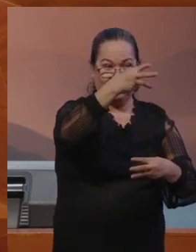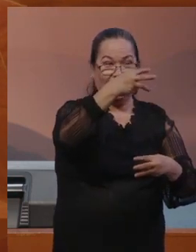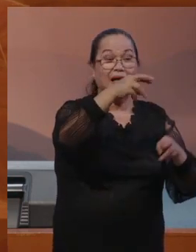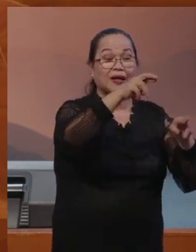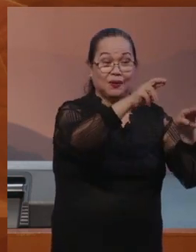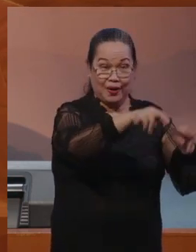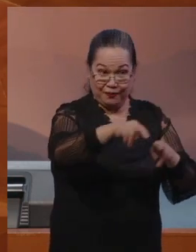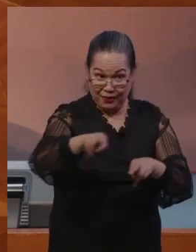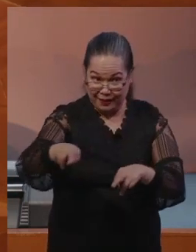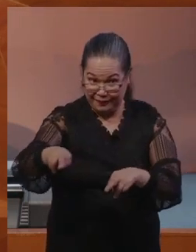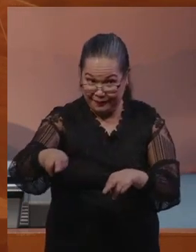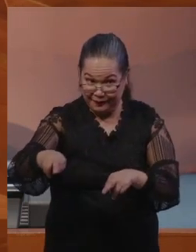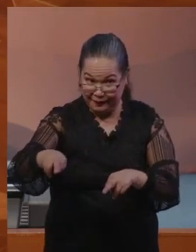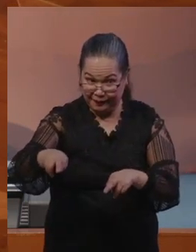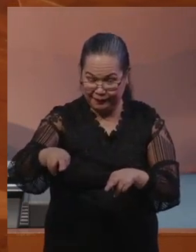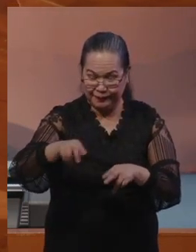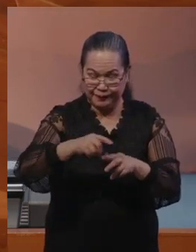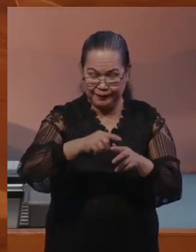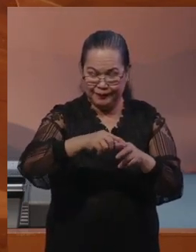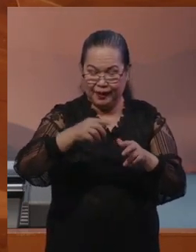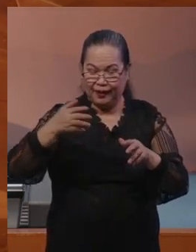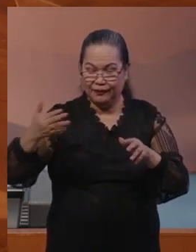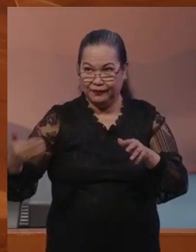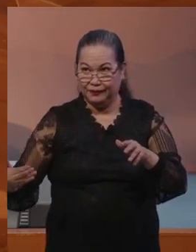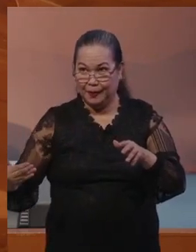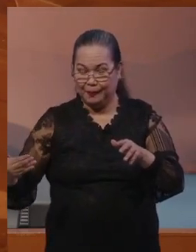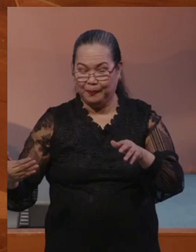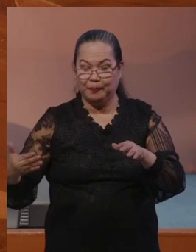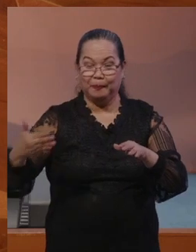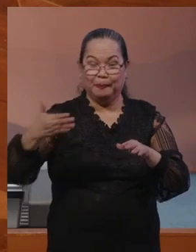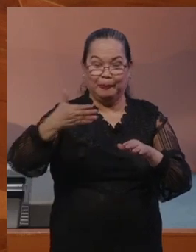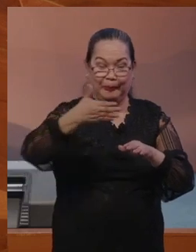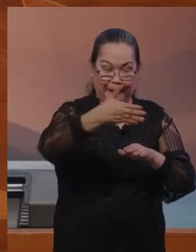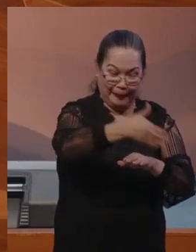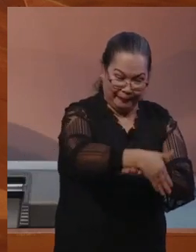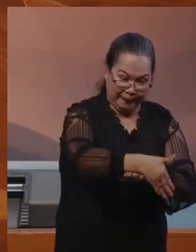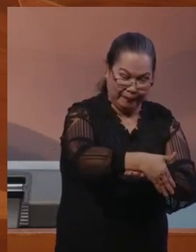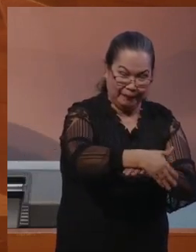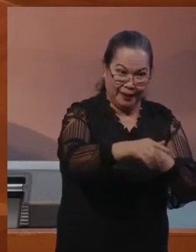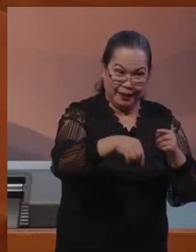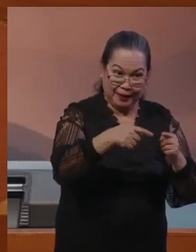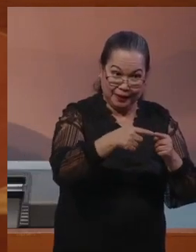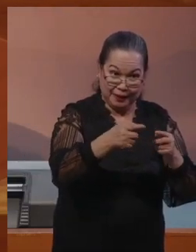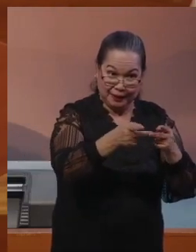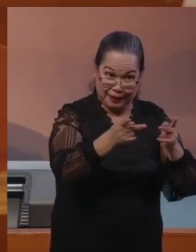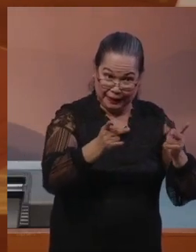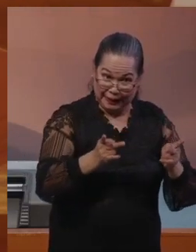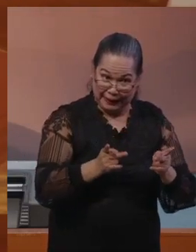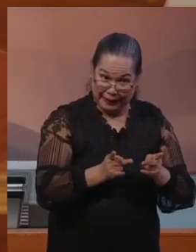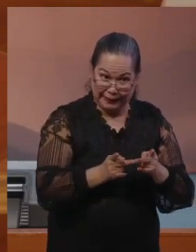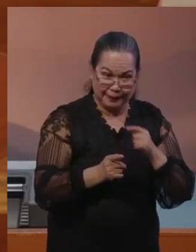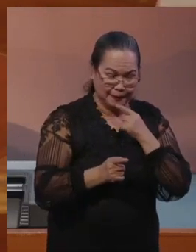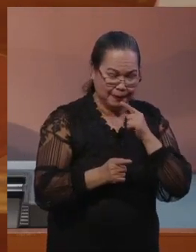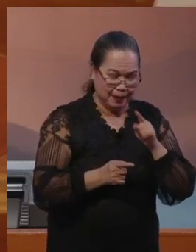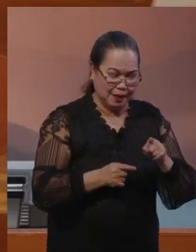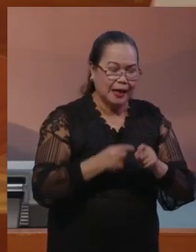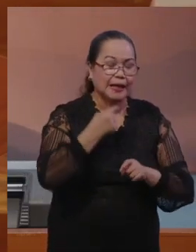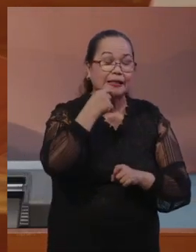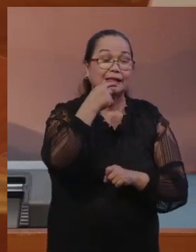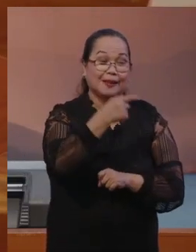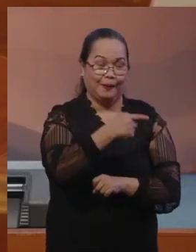Jordan, dito sila manggagaling from Shittim. When we come into the land, sabi